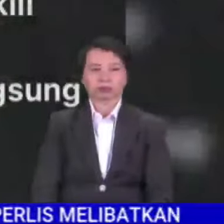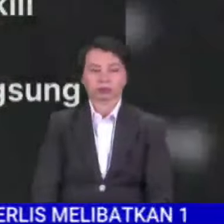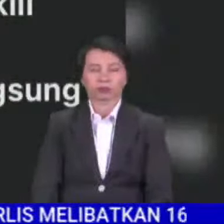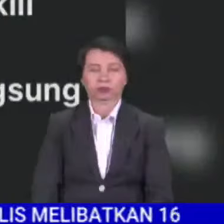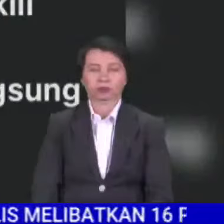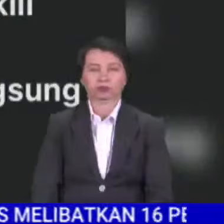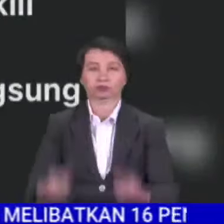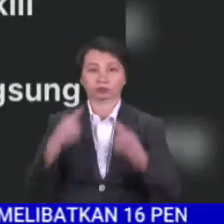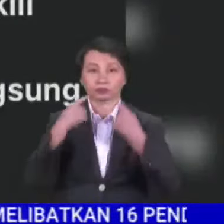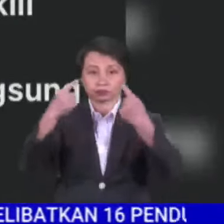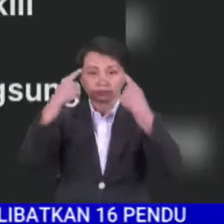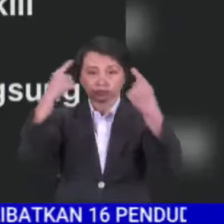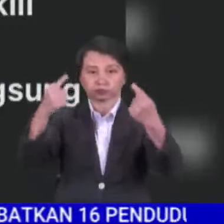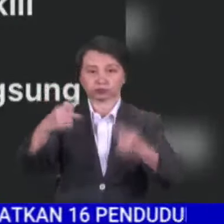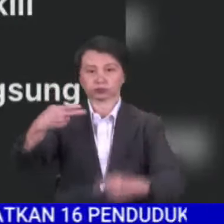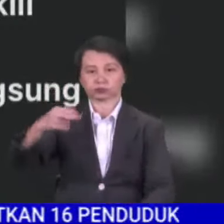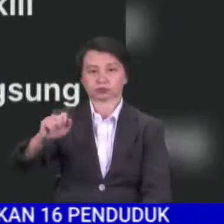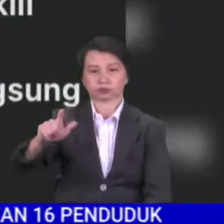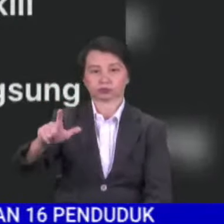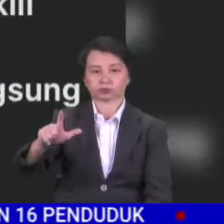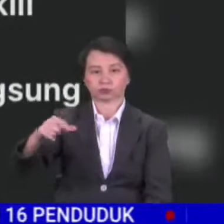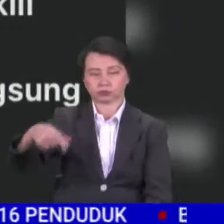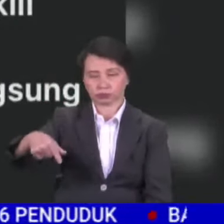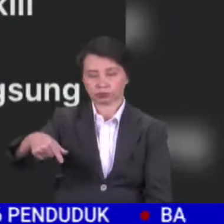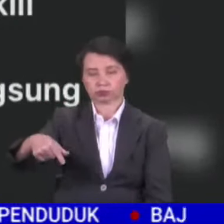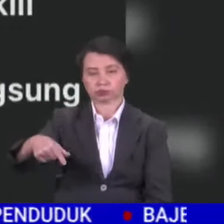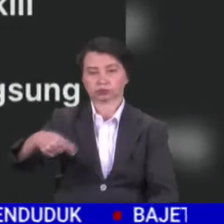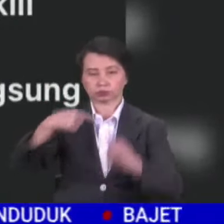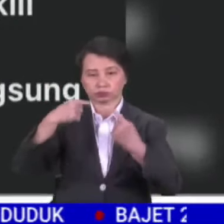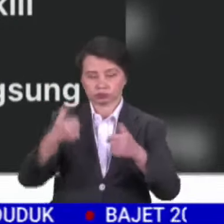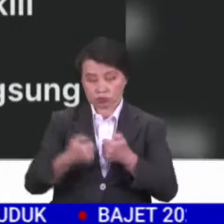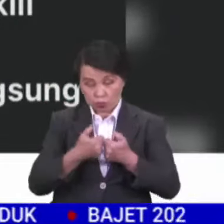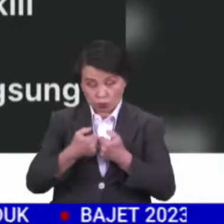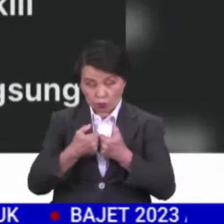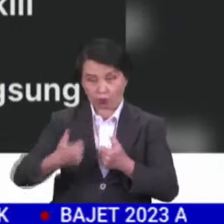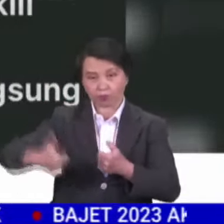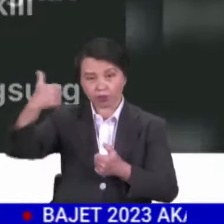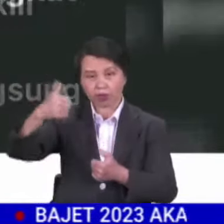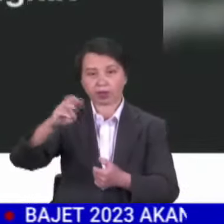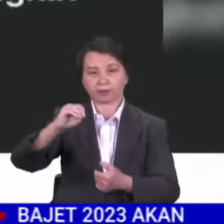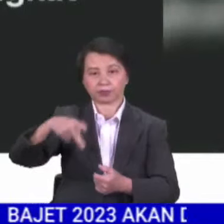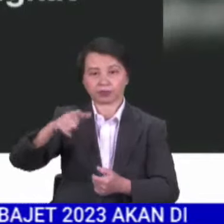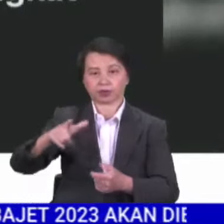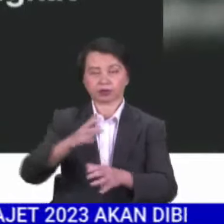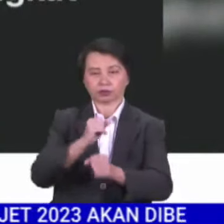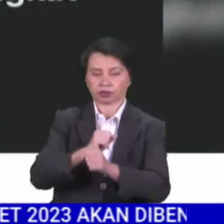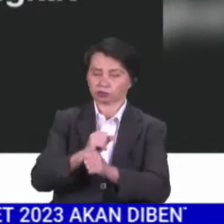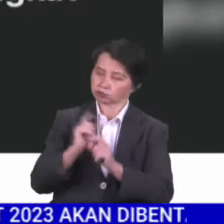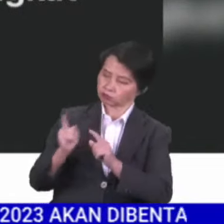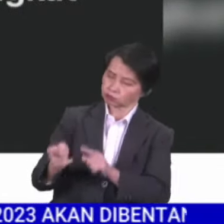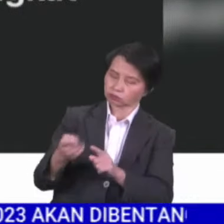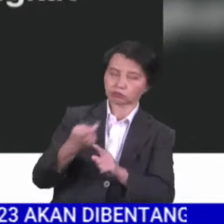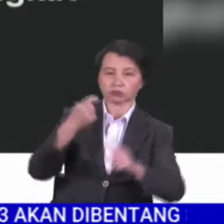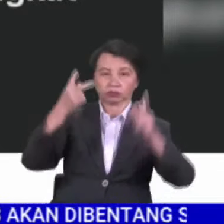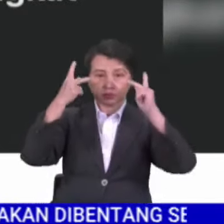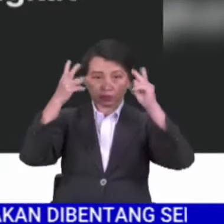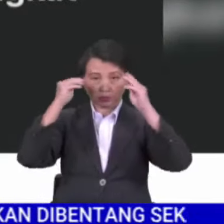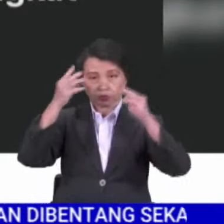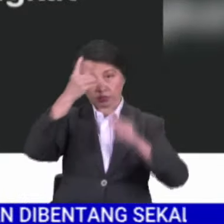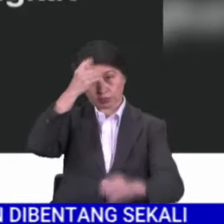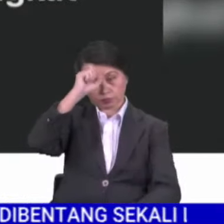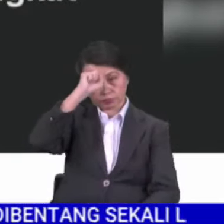Dalam hari itu, kejayaan pasukan Hak menjuarai Liga Professional Mobile Legends Malaysia MPL turut mendapat reaksi daripada Perdana Menteri